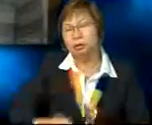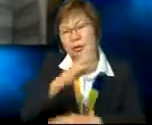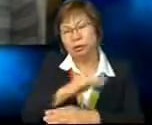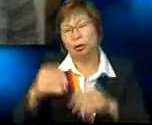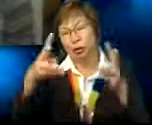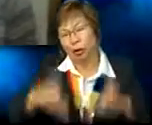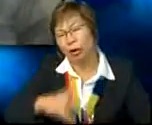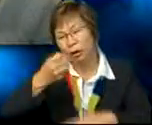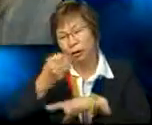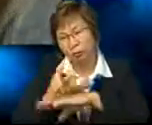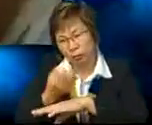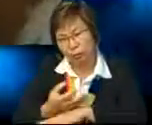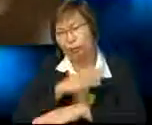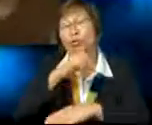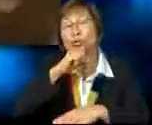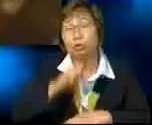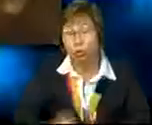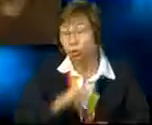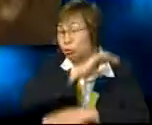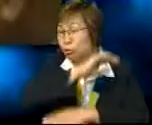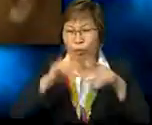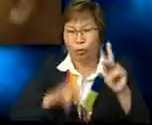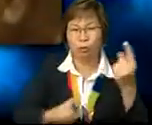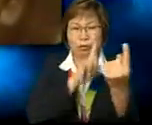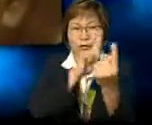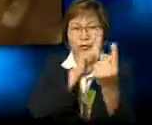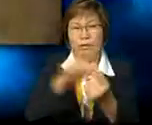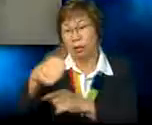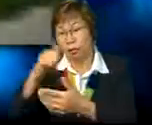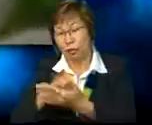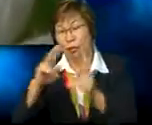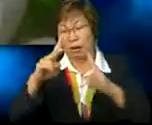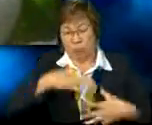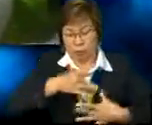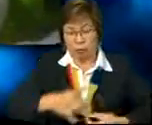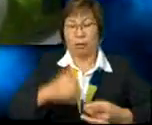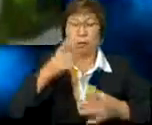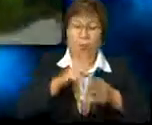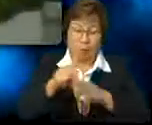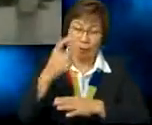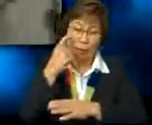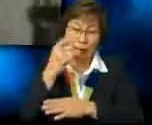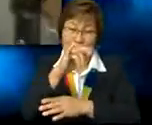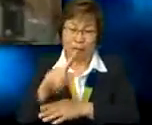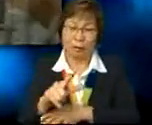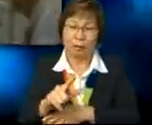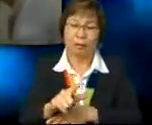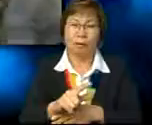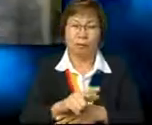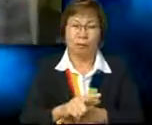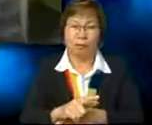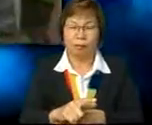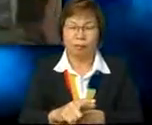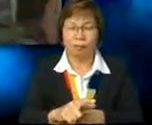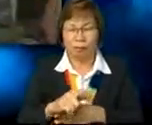emas, ya. Semua orang kita akan jumpa. Dan selain daripada itu, yang paling saya suka tentang pakar mata ni ialah keputusan